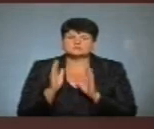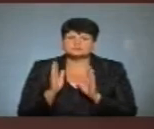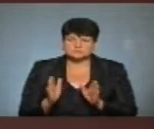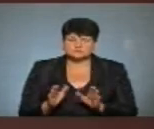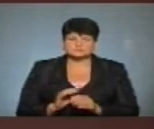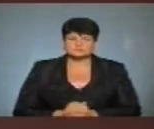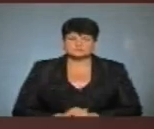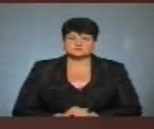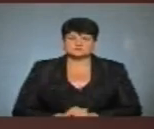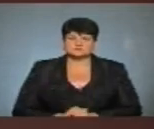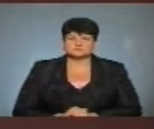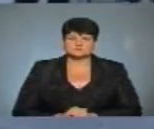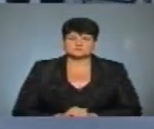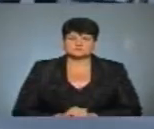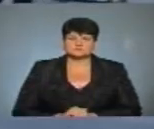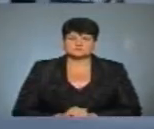розповість Любов Гадомська.